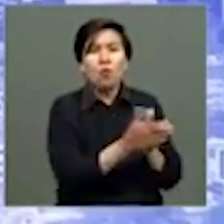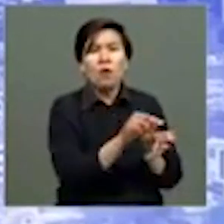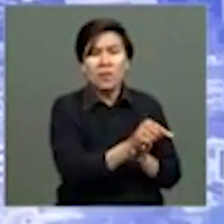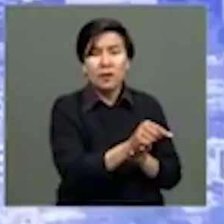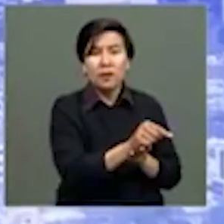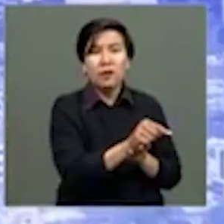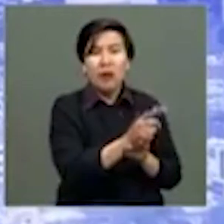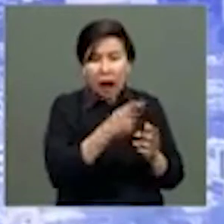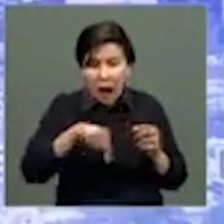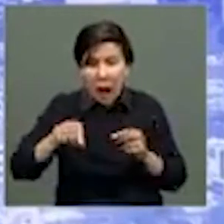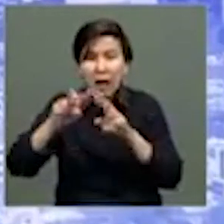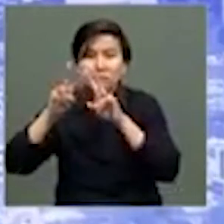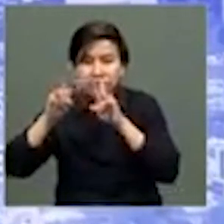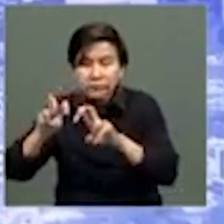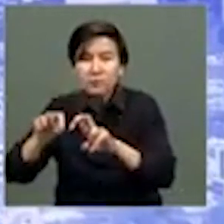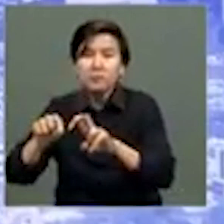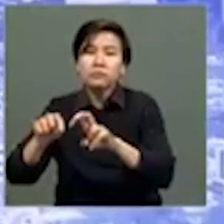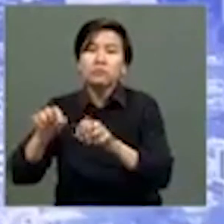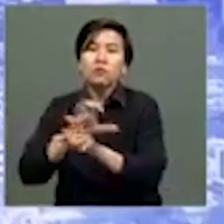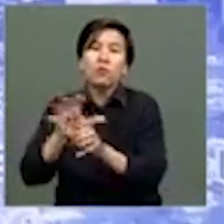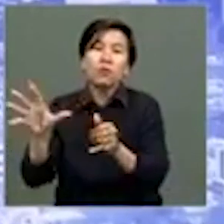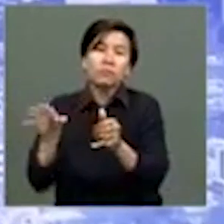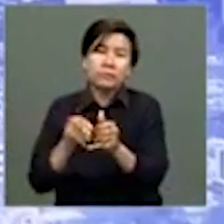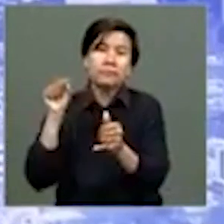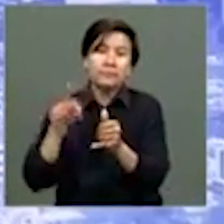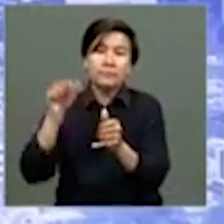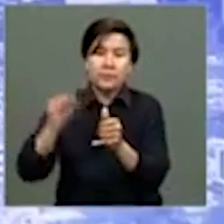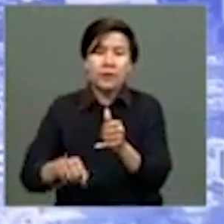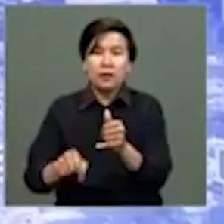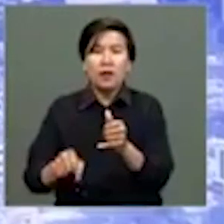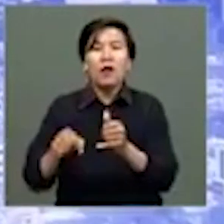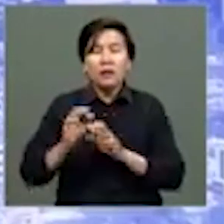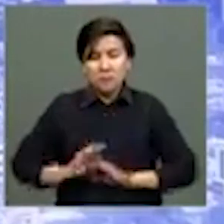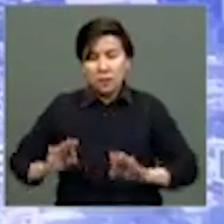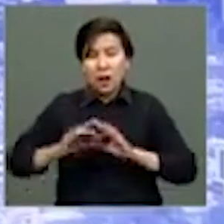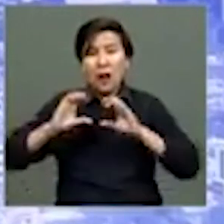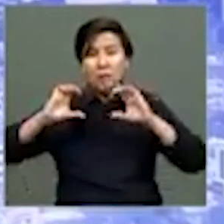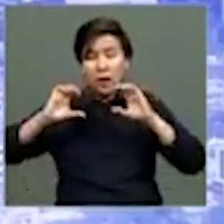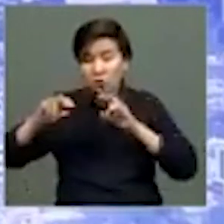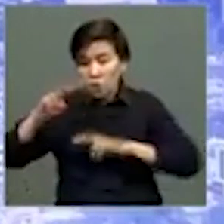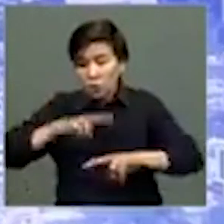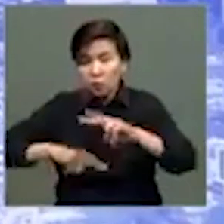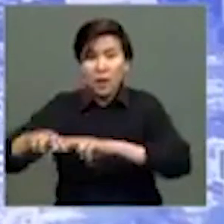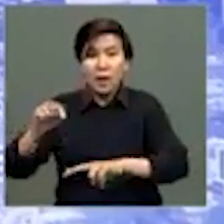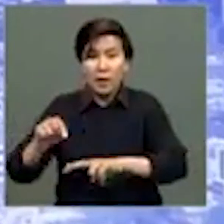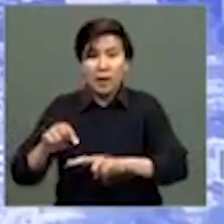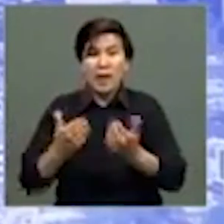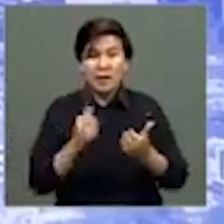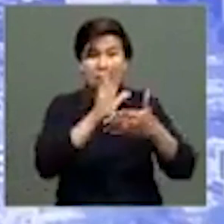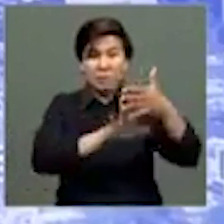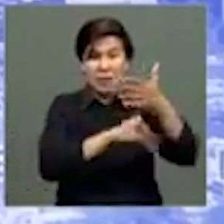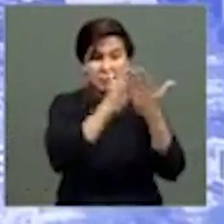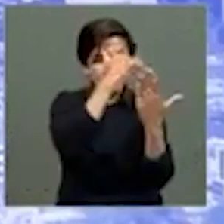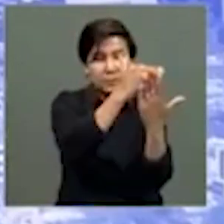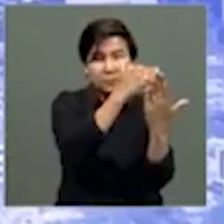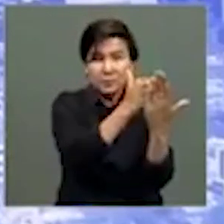จนกระทั่งวันนี้ผลก็ออกมาเป็นผลบวกเราก็ต้องดูแลเขาแล้วก็เน้นย้ำนะคะว่าตรงนี้เลยทำให้มาตรการการที่จ